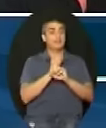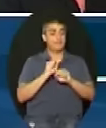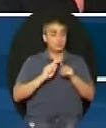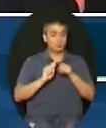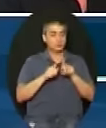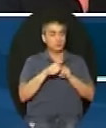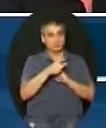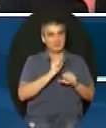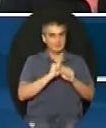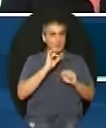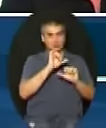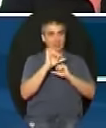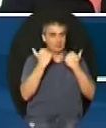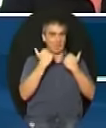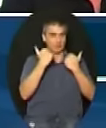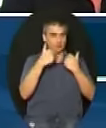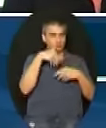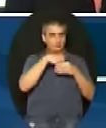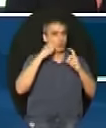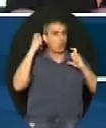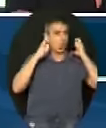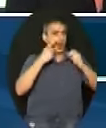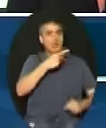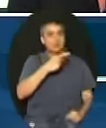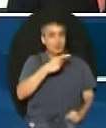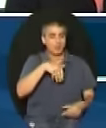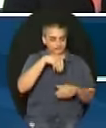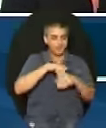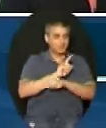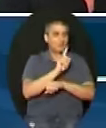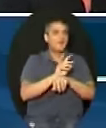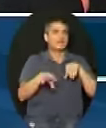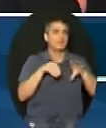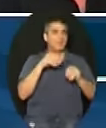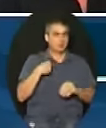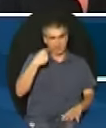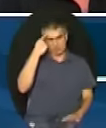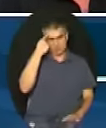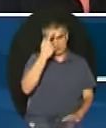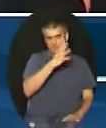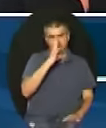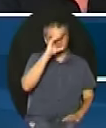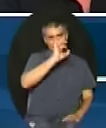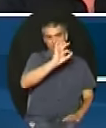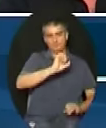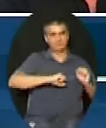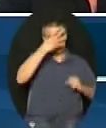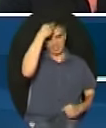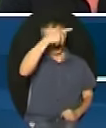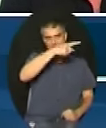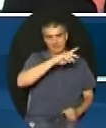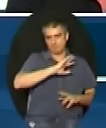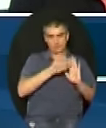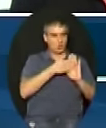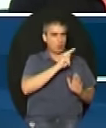מהסוג הזה, פיגוע דאש באורלנדו, במערכת בחירות, כאשר אנחנו יודעים את גישתו של דונלד טראמפ